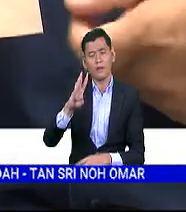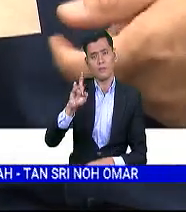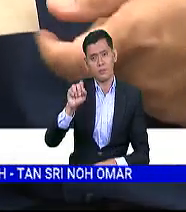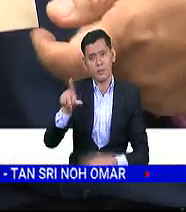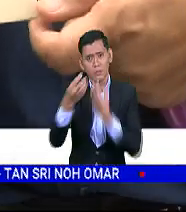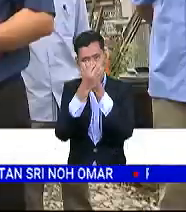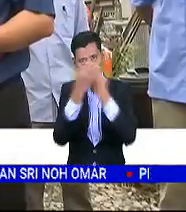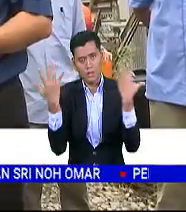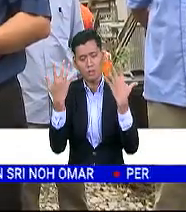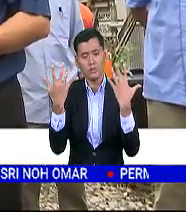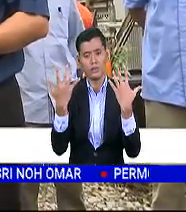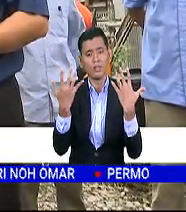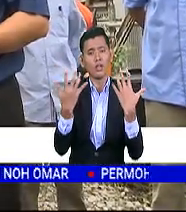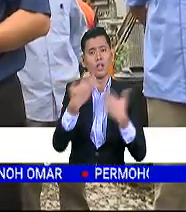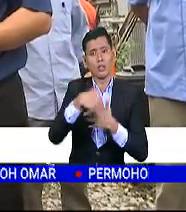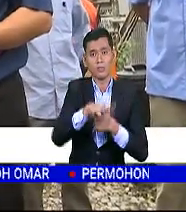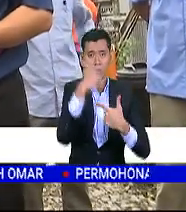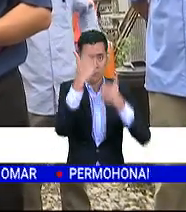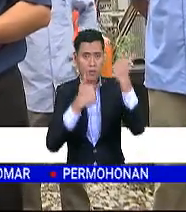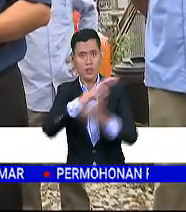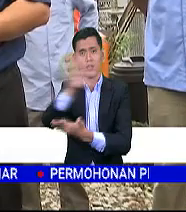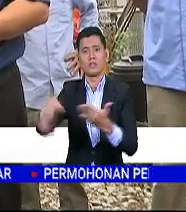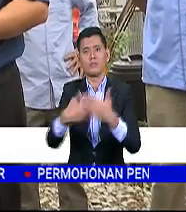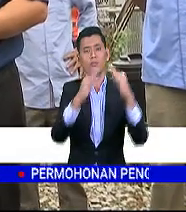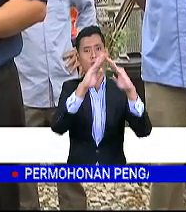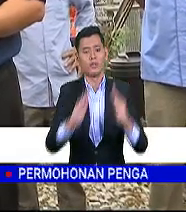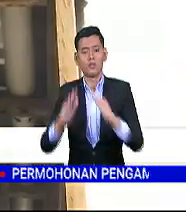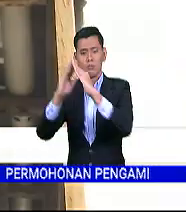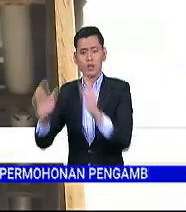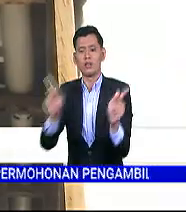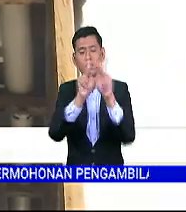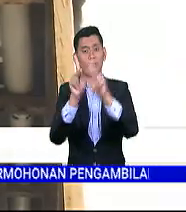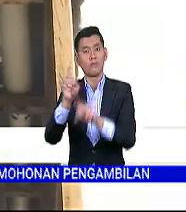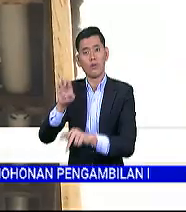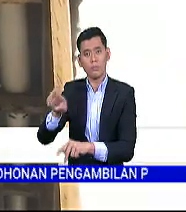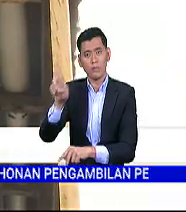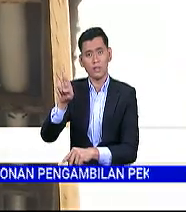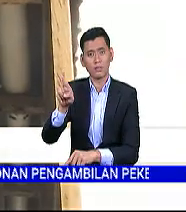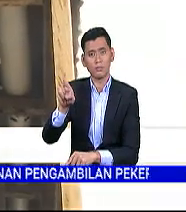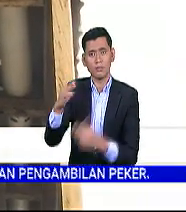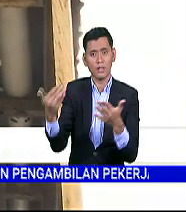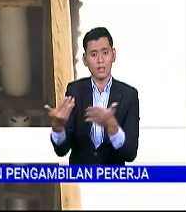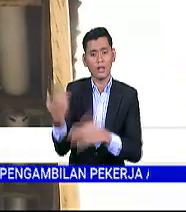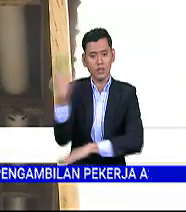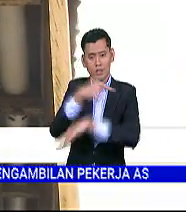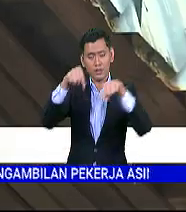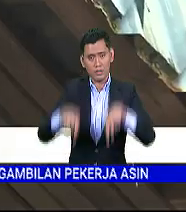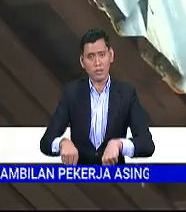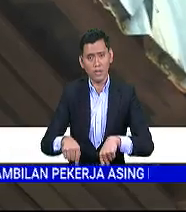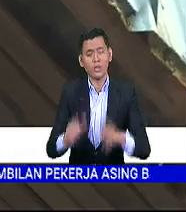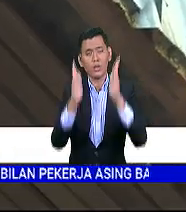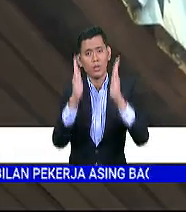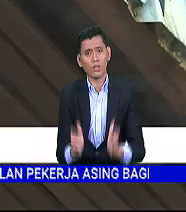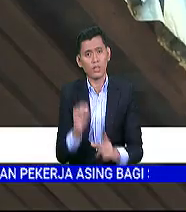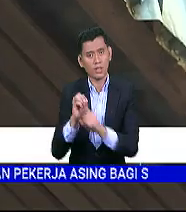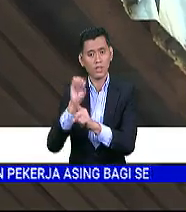demikian kepada pemberita selepas melawat ke semua rumah terlibat di Kampung Opar Bau hari ini. Salah seorang mangsa ribut yang